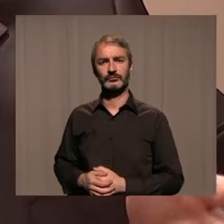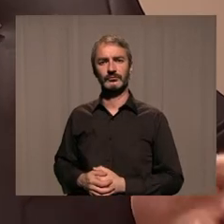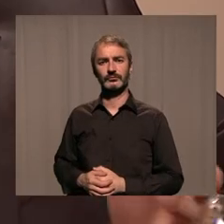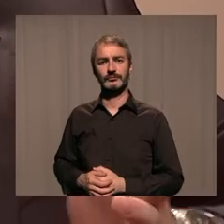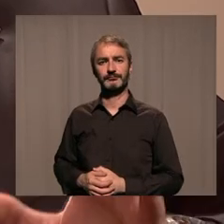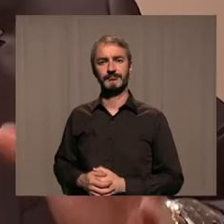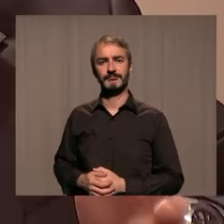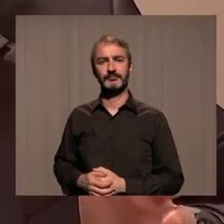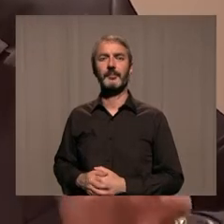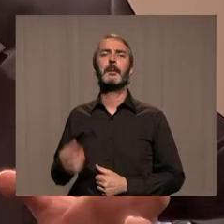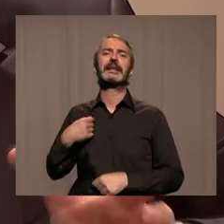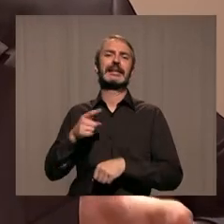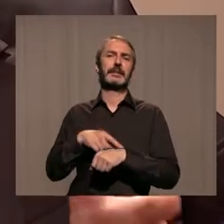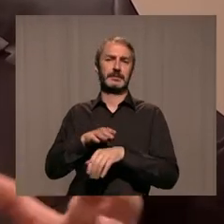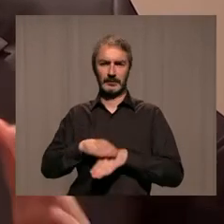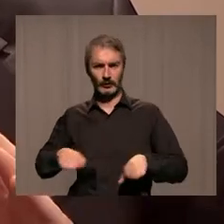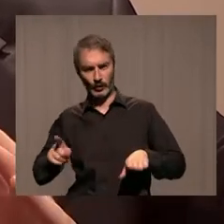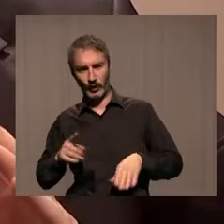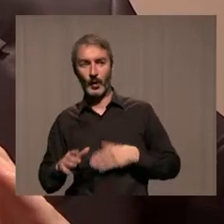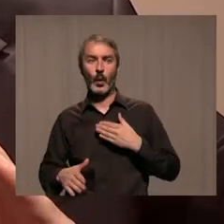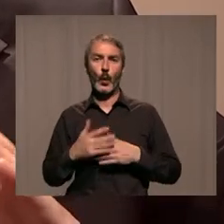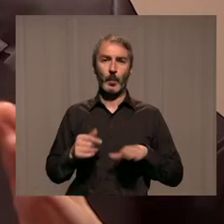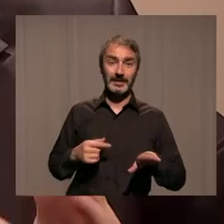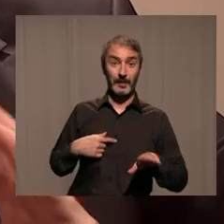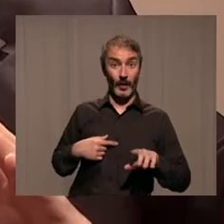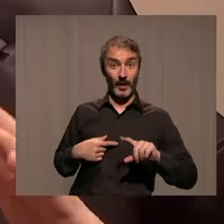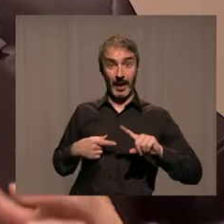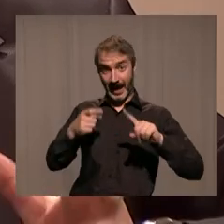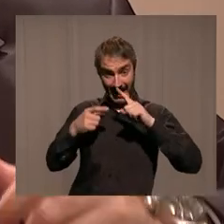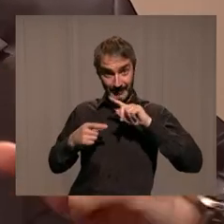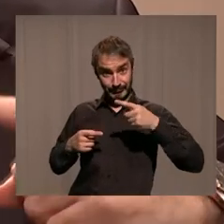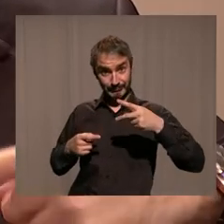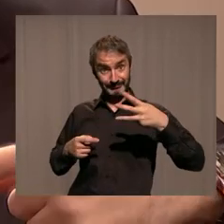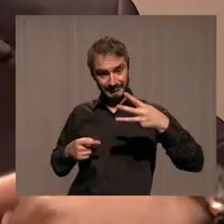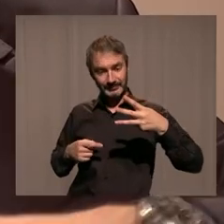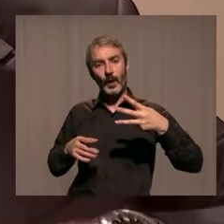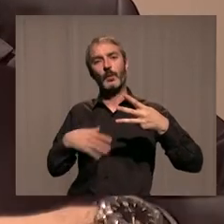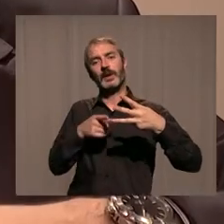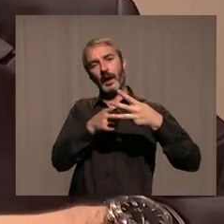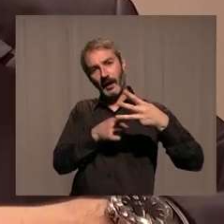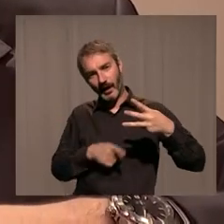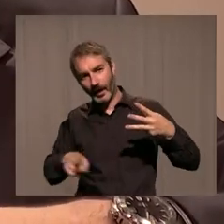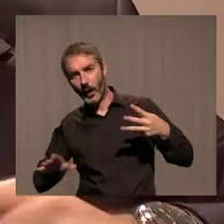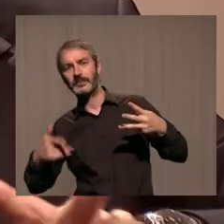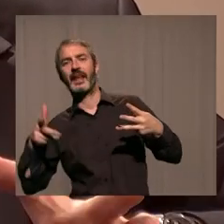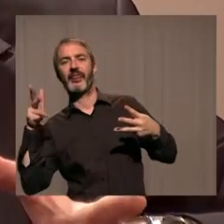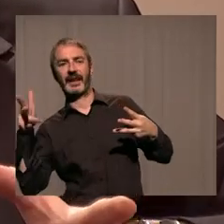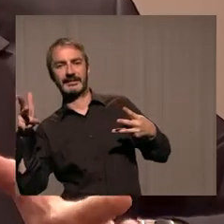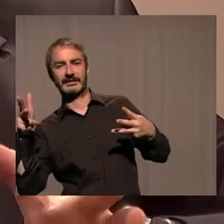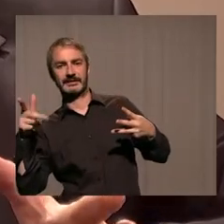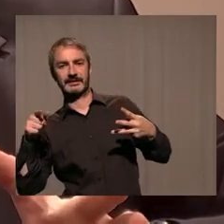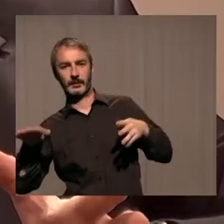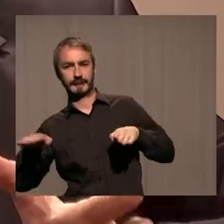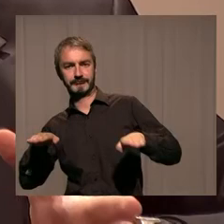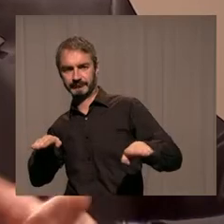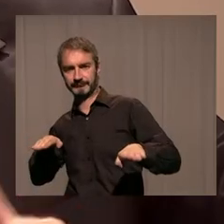A la vegada no, perquè primer comences un, però el tercer any de polítiques doncs tens l'opció de començar a fer dret. I això jo,